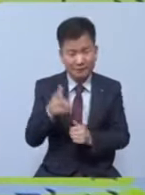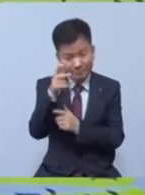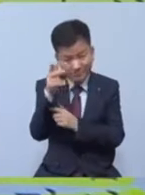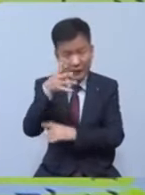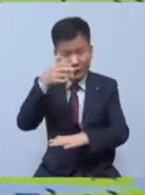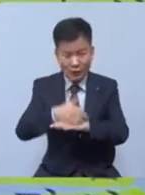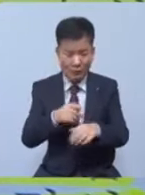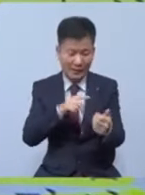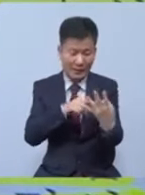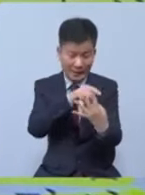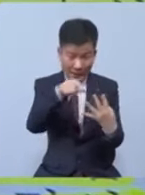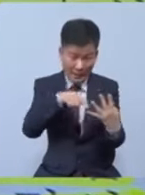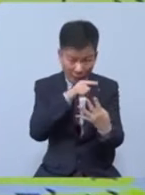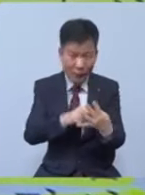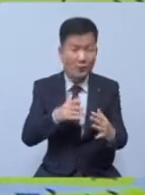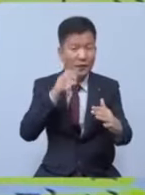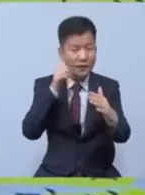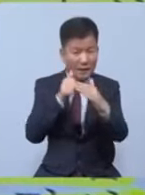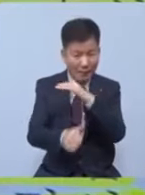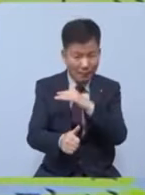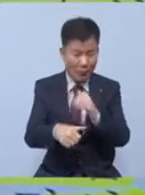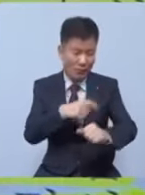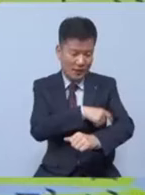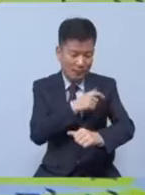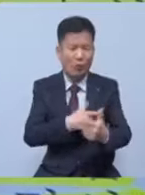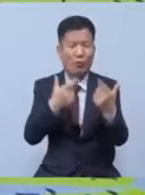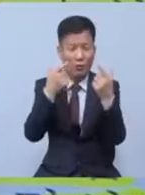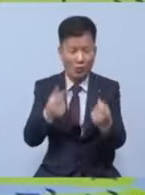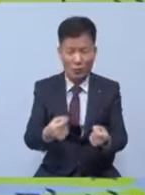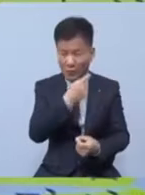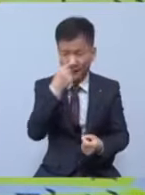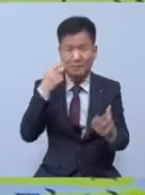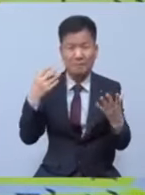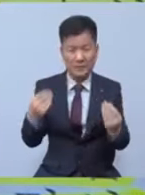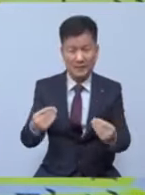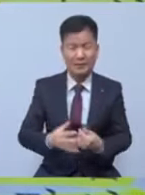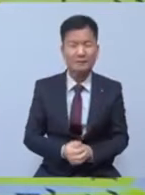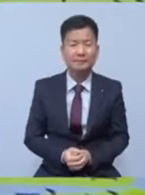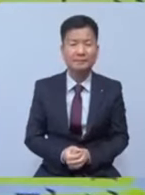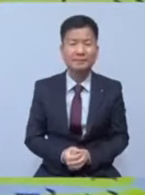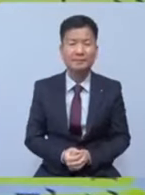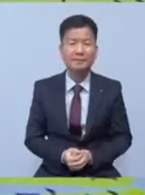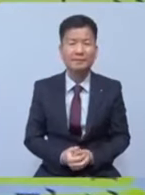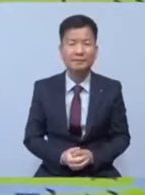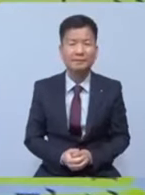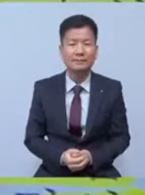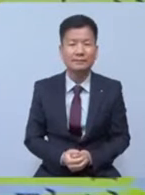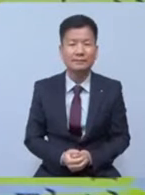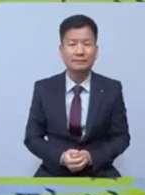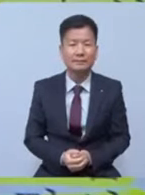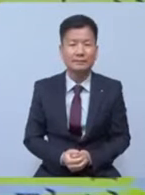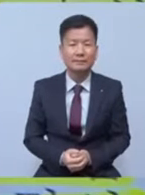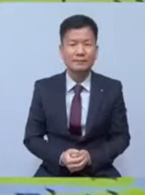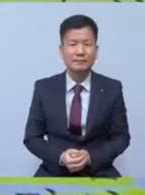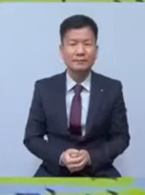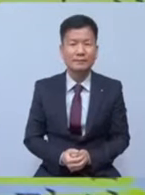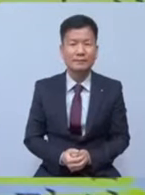결과 해당 업체네 곳의 대표등 임원진이 동일한 것으로 확인됐습니다 송근섭 기자의 단독보도입니다